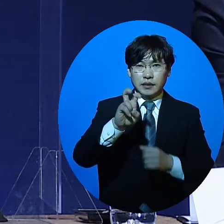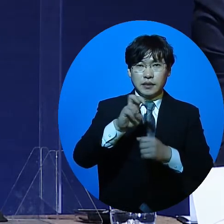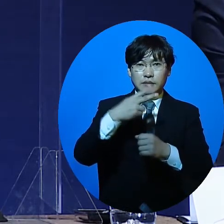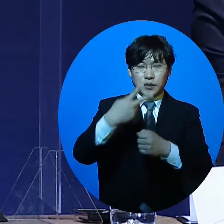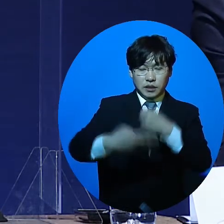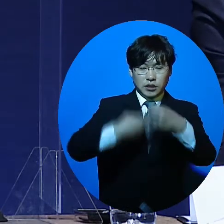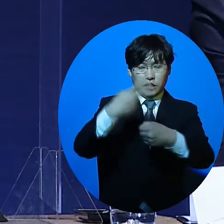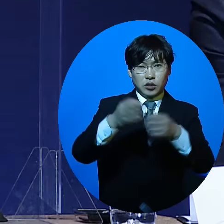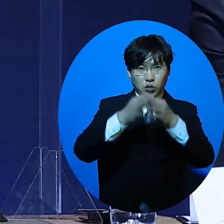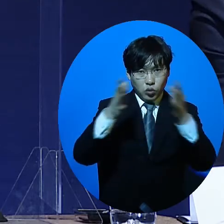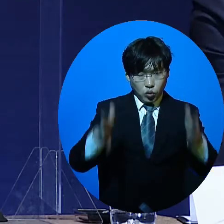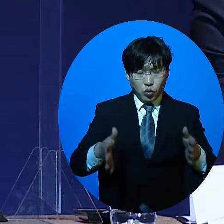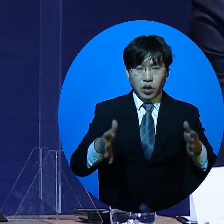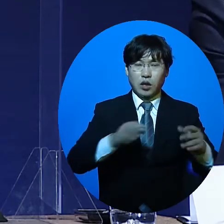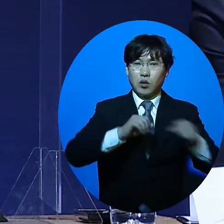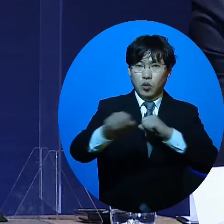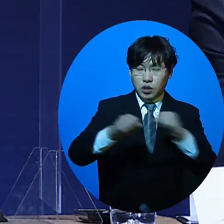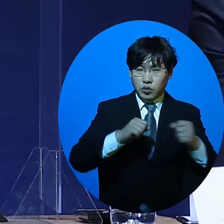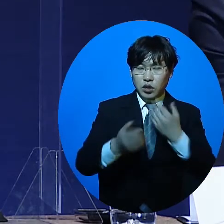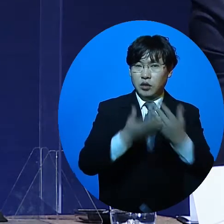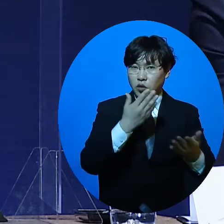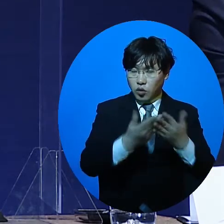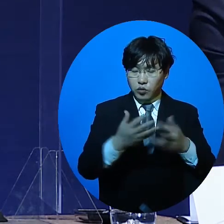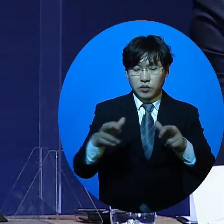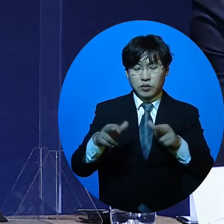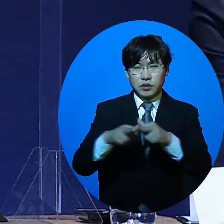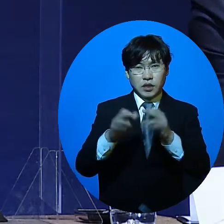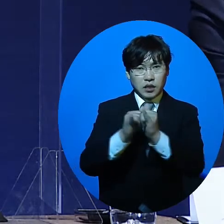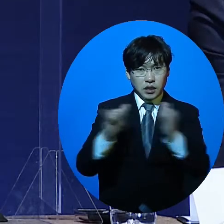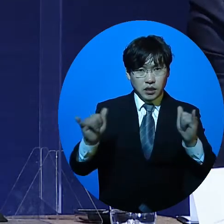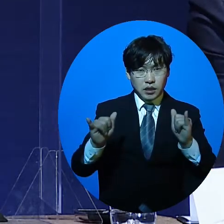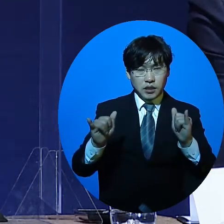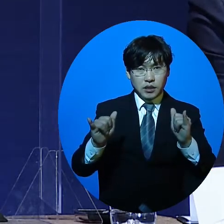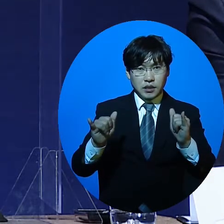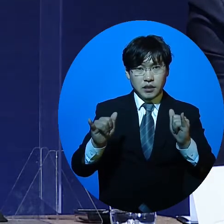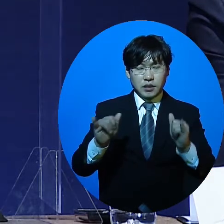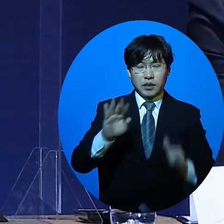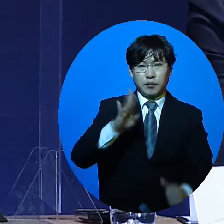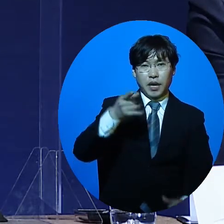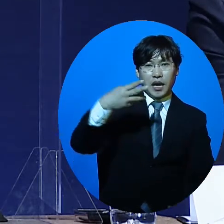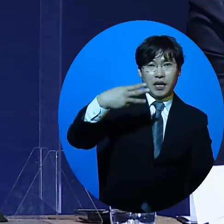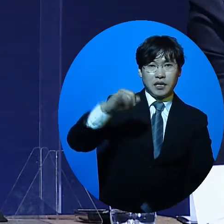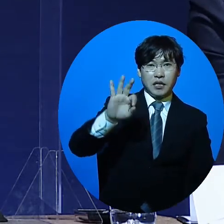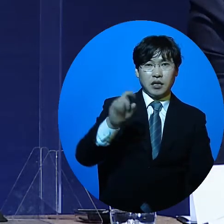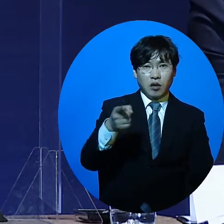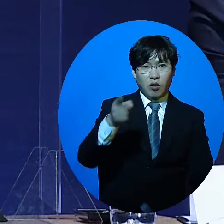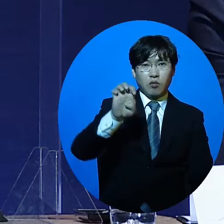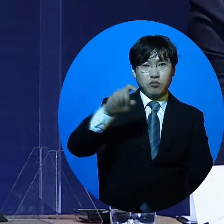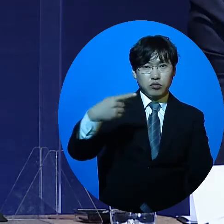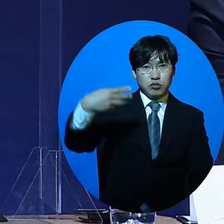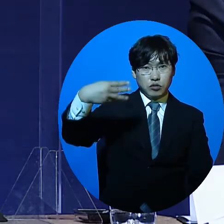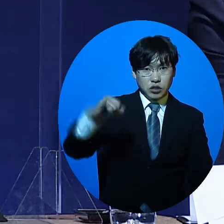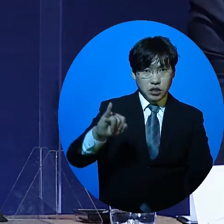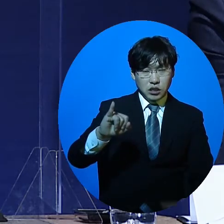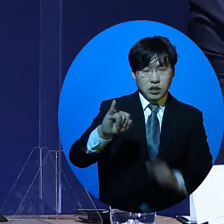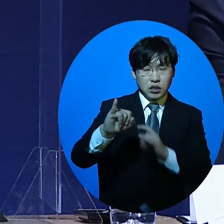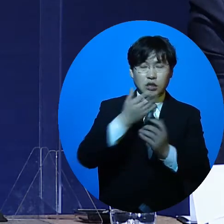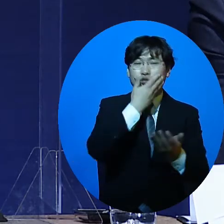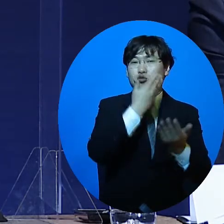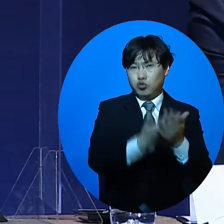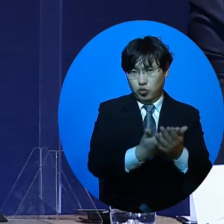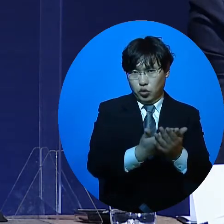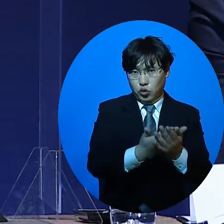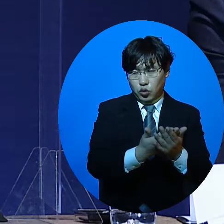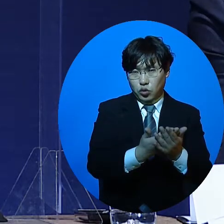느꼈던 부분들을 좀 했는데 장애인 체육 같은 경우는 베이어 프리가 이제 굉장히 좀 중요하다. 그리고